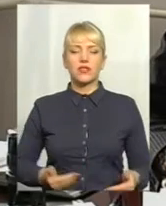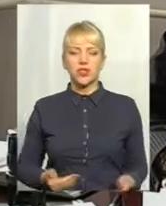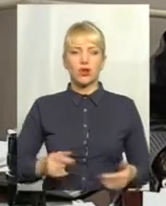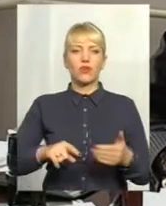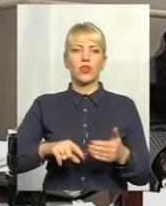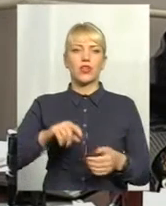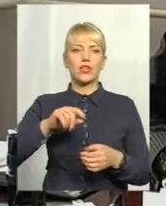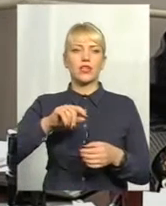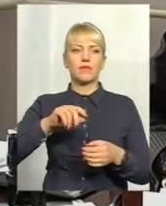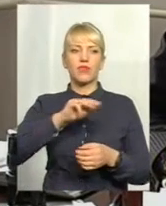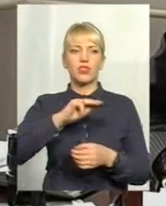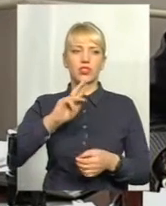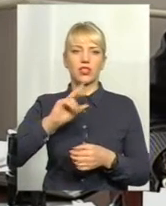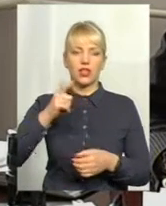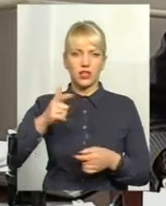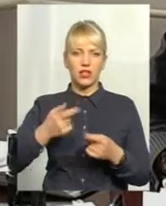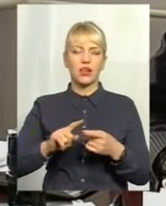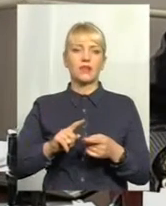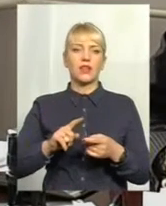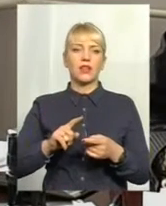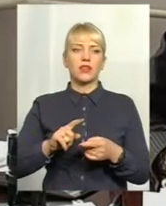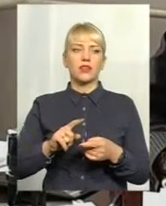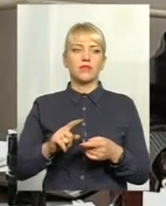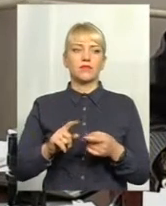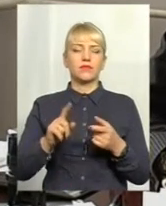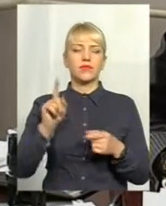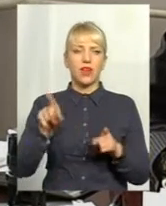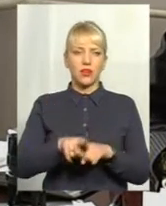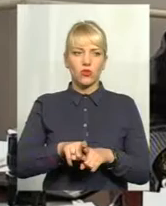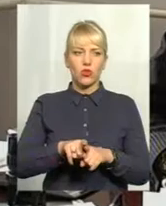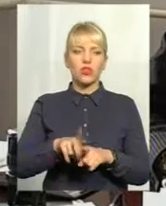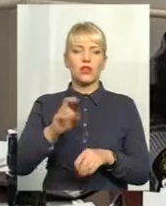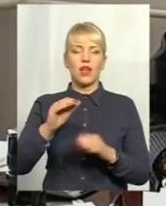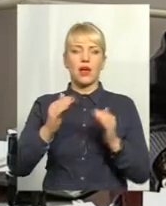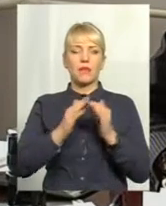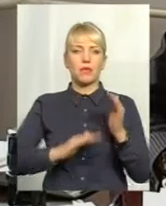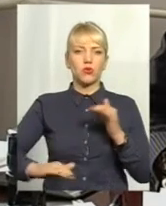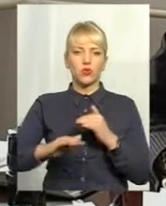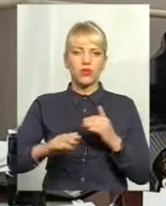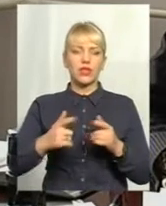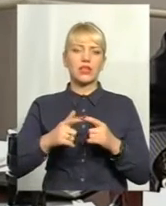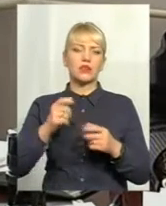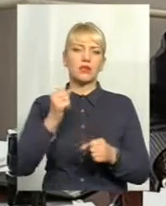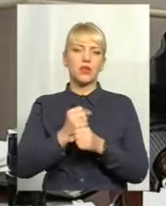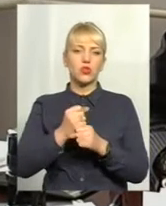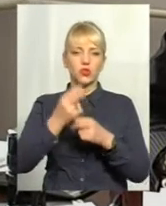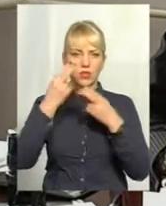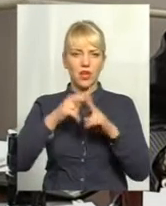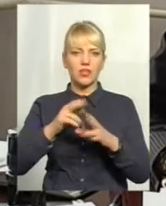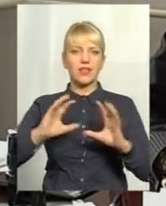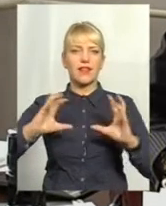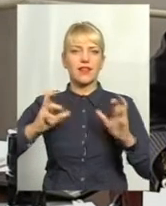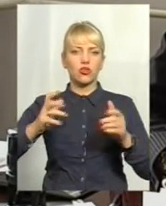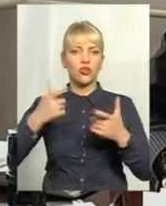житлово-експлуатаційних конторах колишніх, а теперішніх управляючих компаніях також на прибудинкових працює техніка, трактори, і там, де не